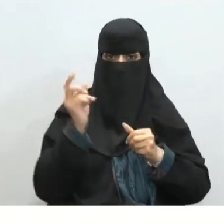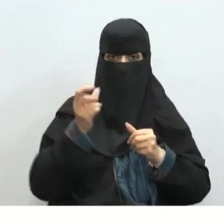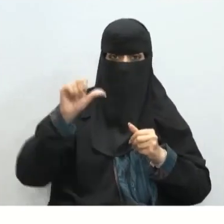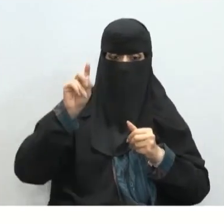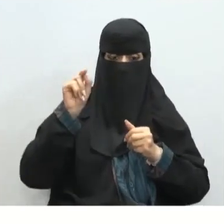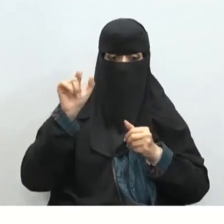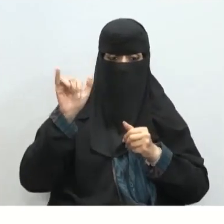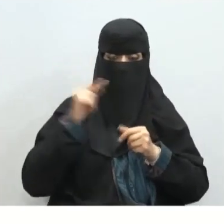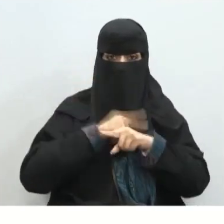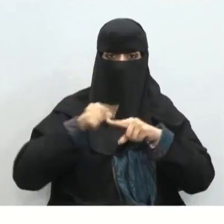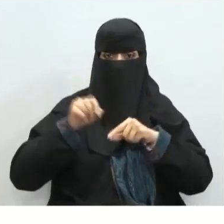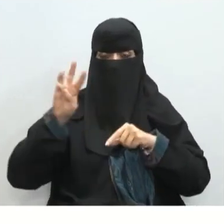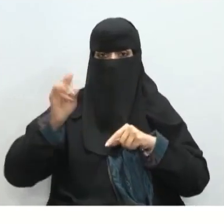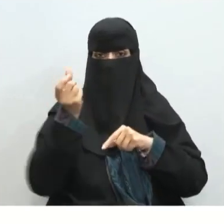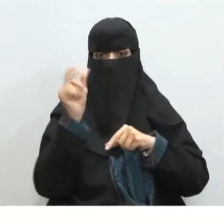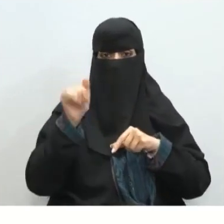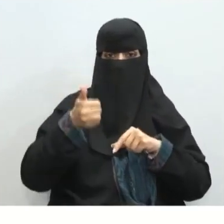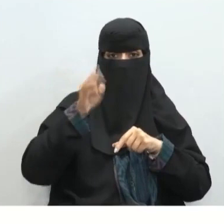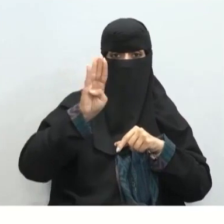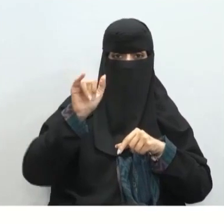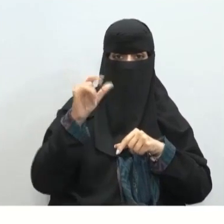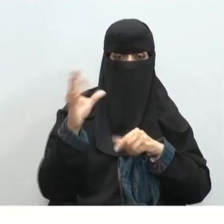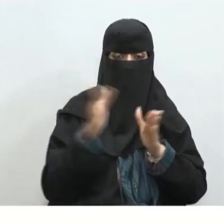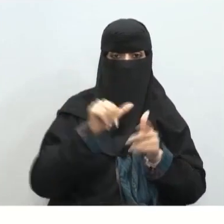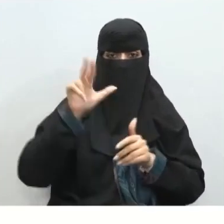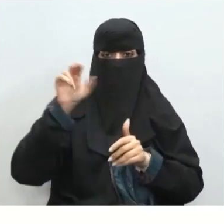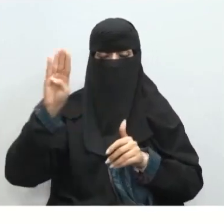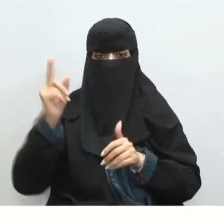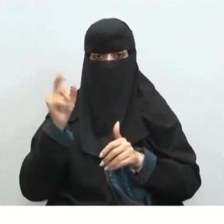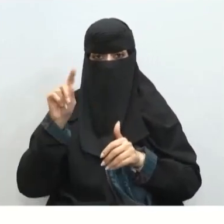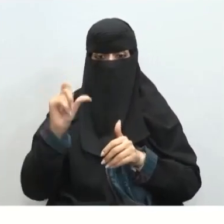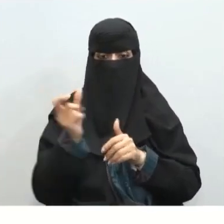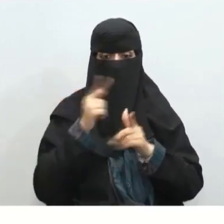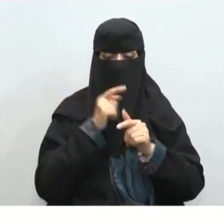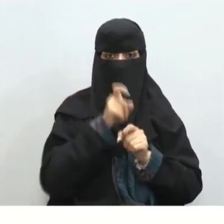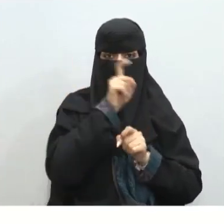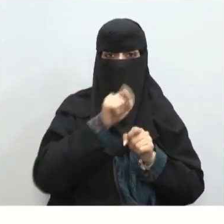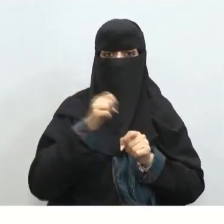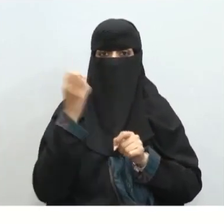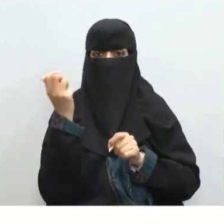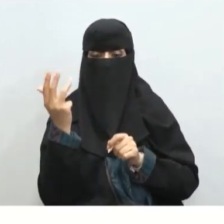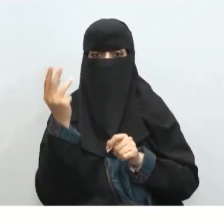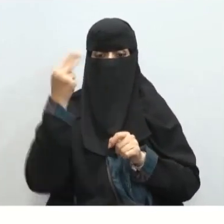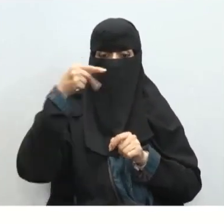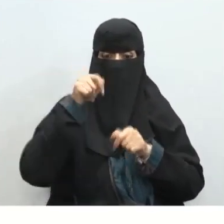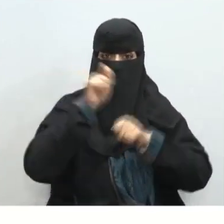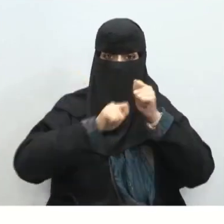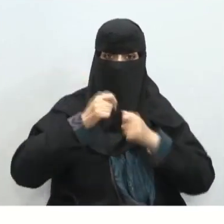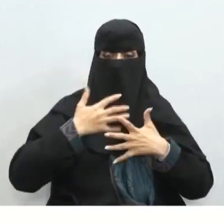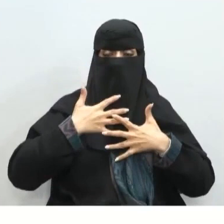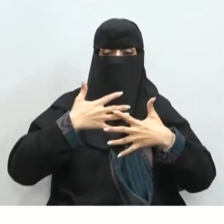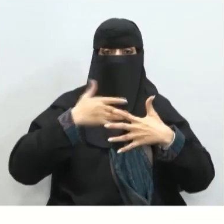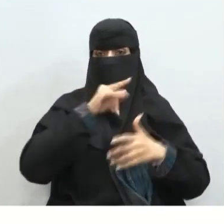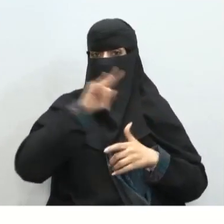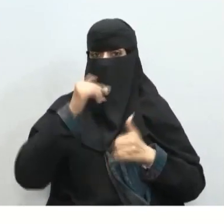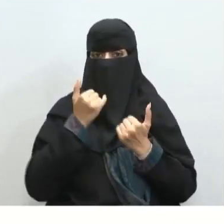البيروفيت الى ثاني اكسيد الكربون في سؤال 29 عمليات التنفس